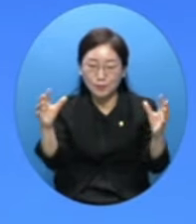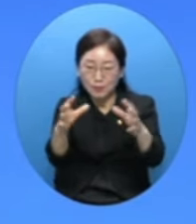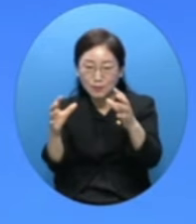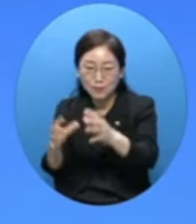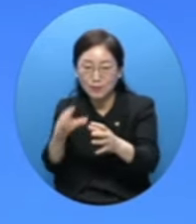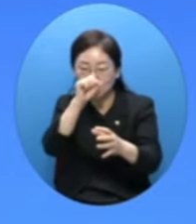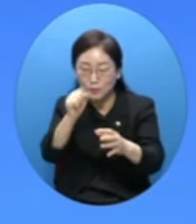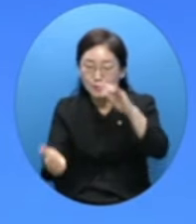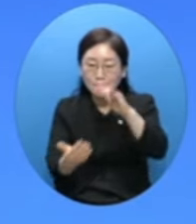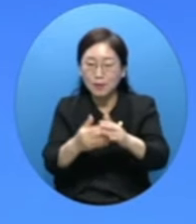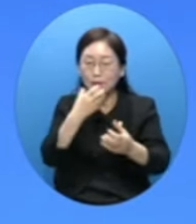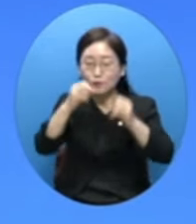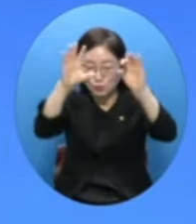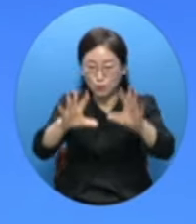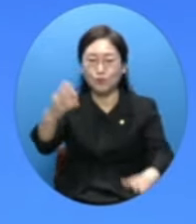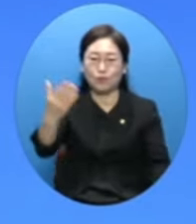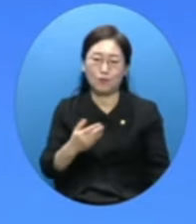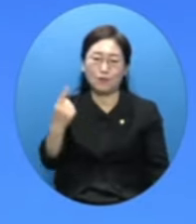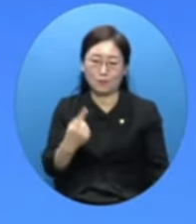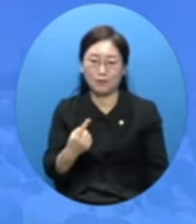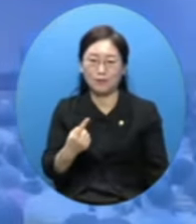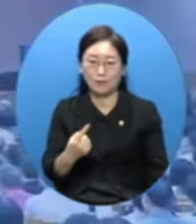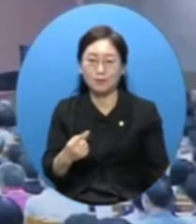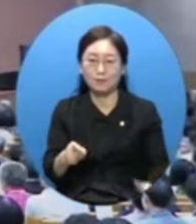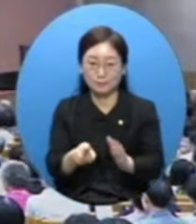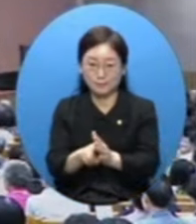축복을 반드시 받게 될 줄로 믿습니다